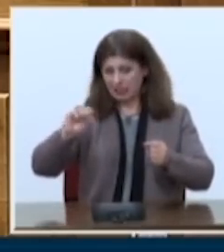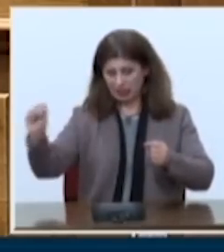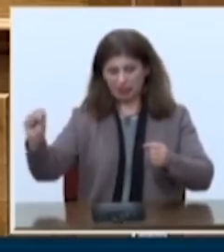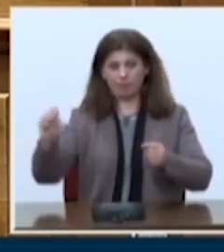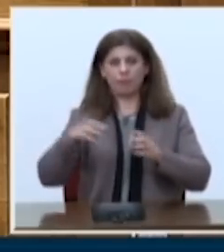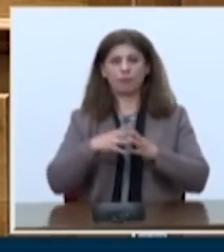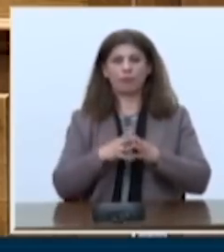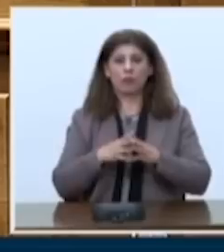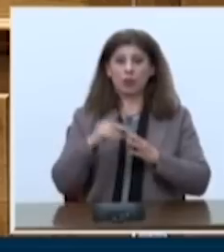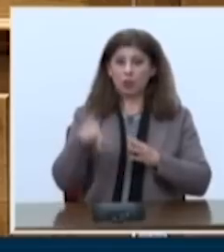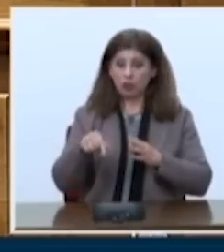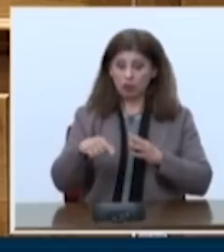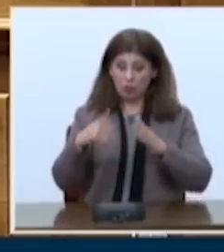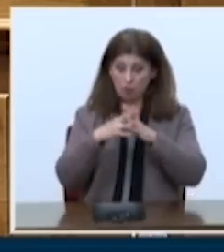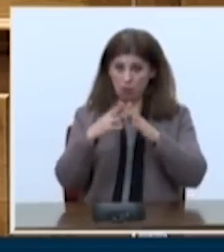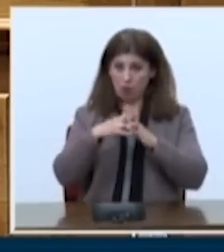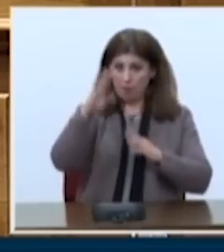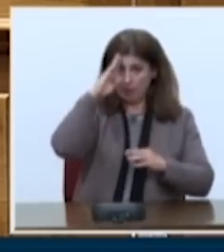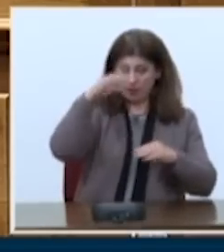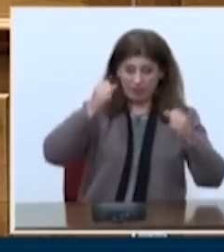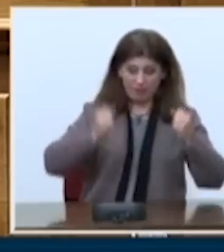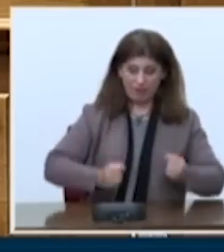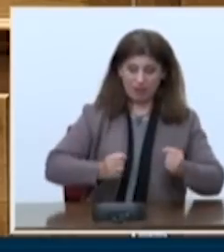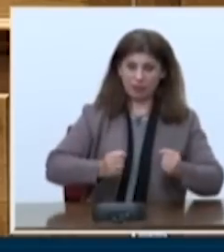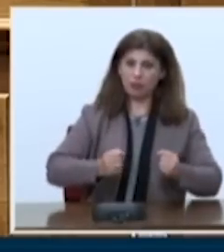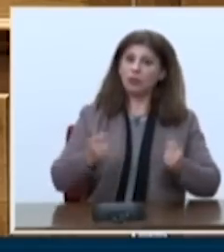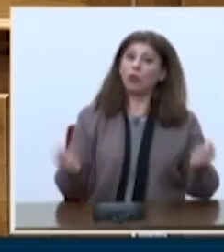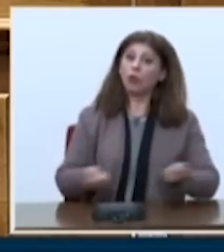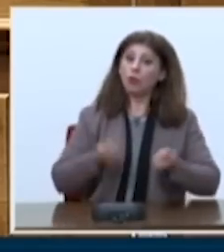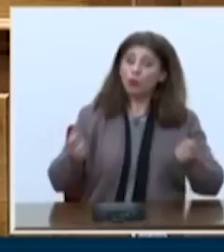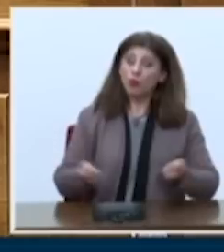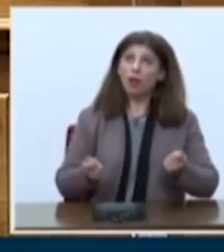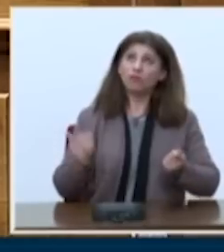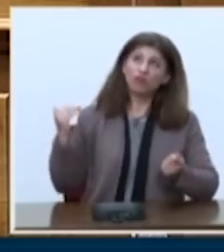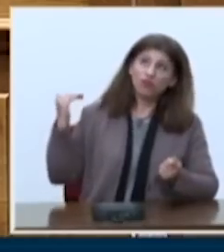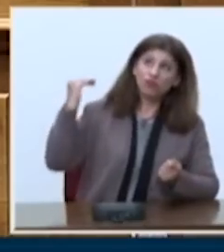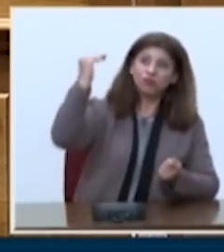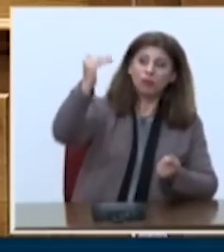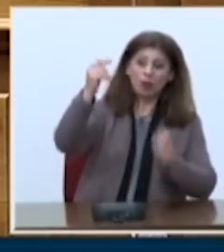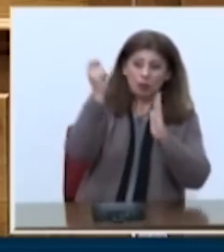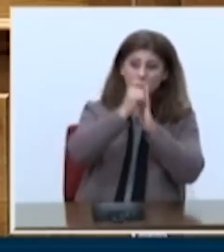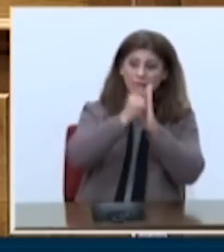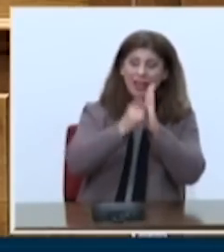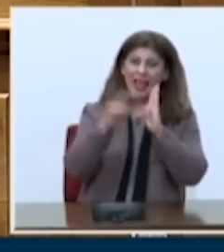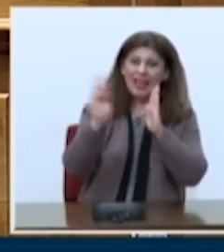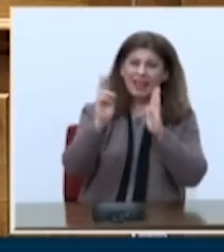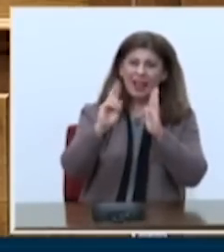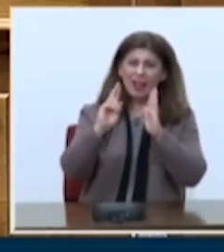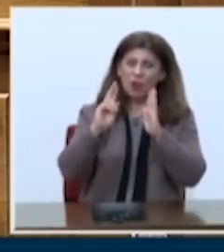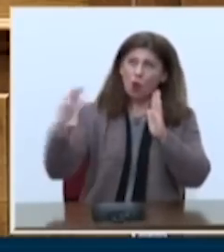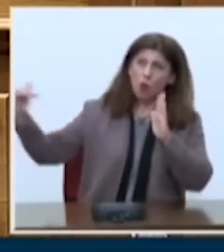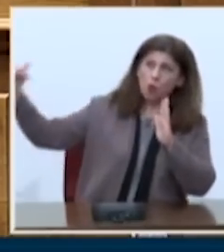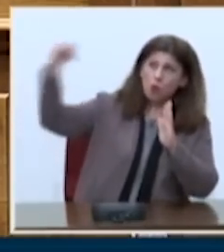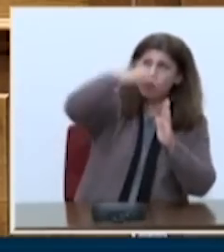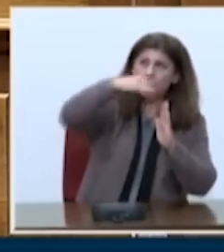πολέμου που οι αμερικάνικες βάσεις στην Ελλάδα δουλεύουν στο φουλ, έχουν καταγραφεί ρεκόρ υπερπτήσεων και